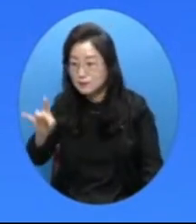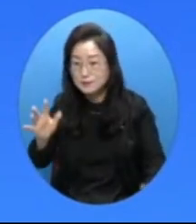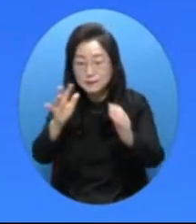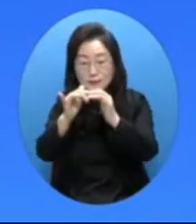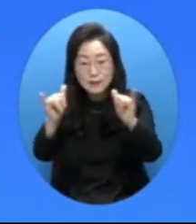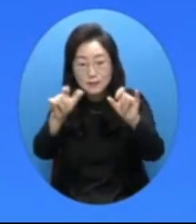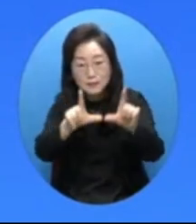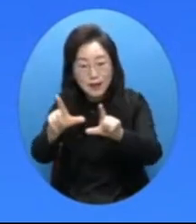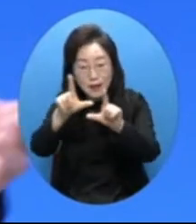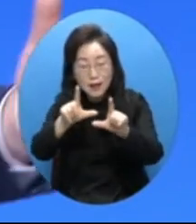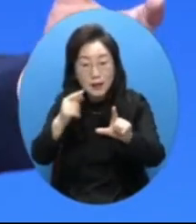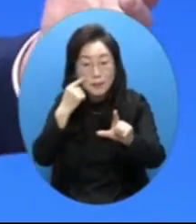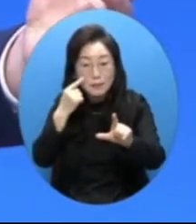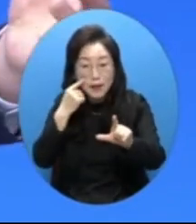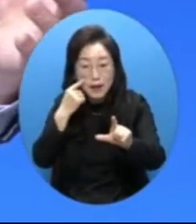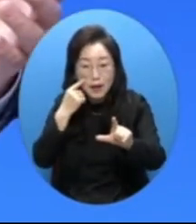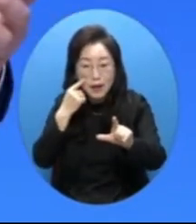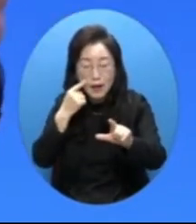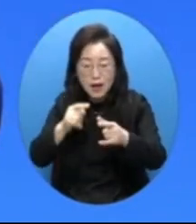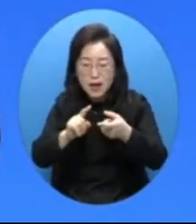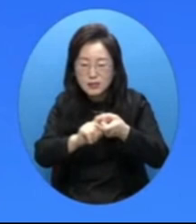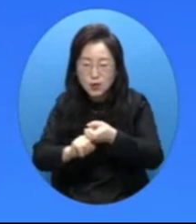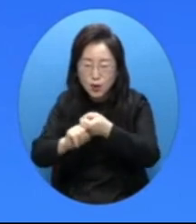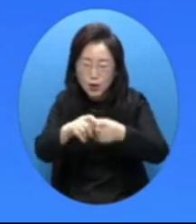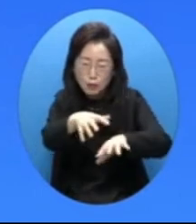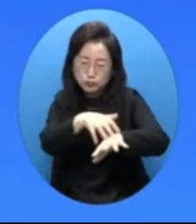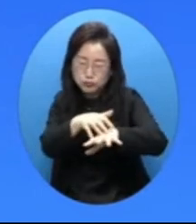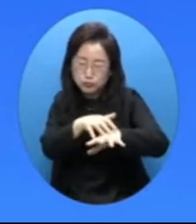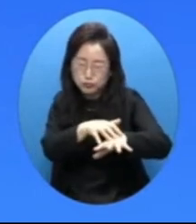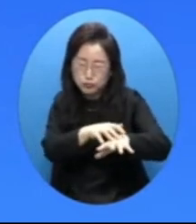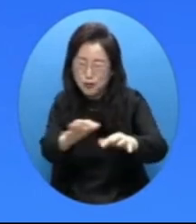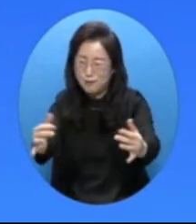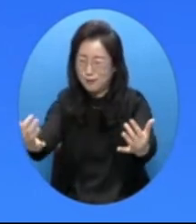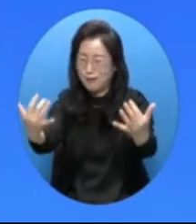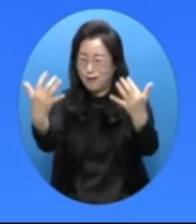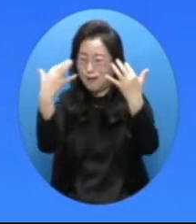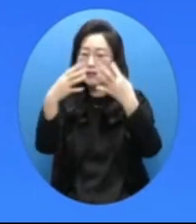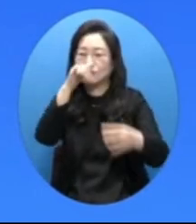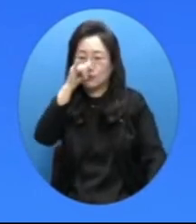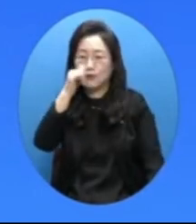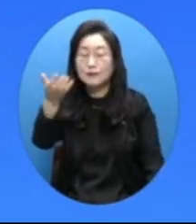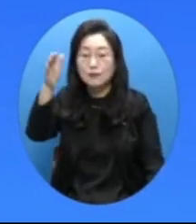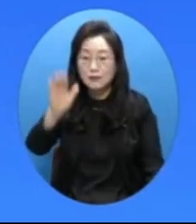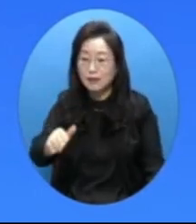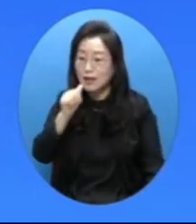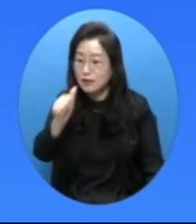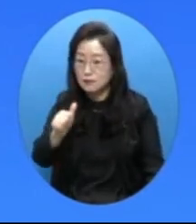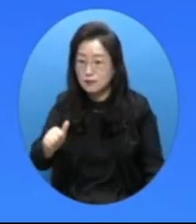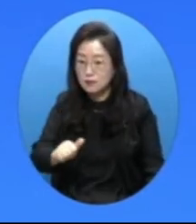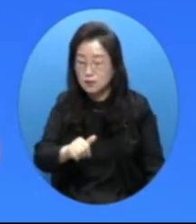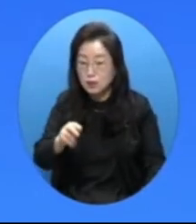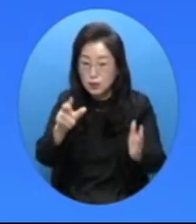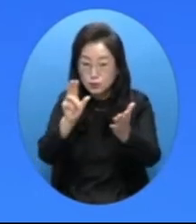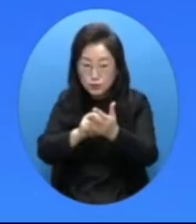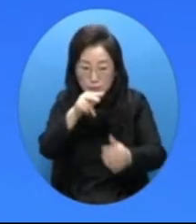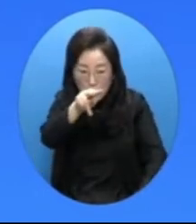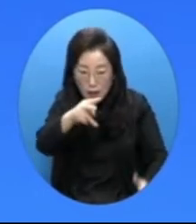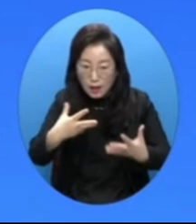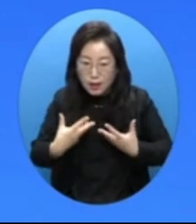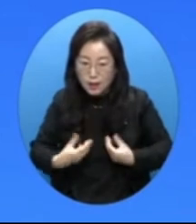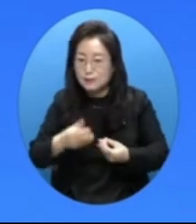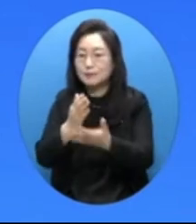우리에게 연합군처럼 떼거리로 많은 문제들이 몰려오기도 합니다 그러나 절대 문제를 바라보고 낙심하지